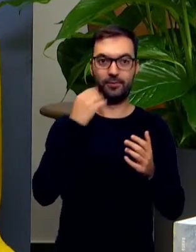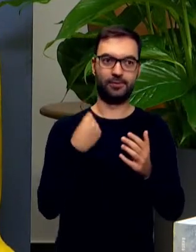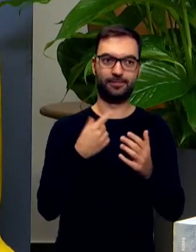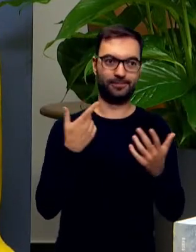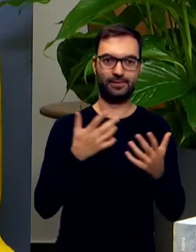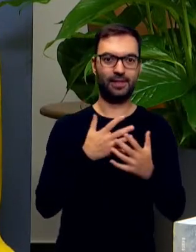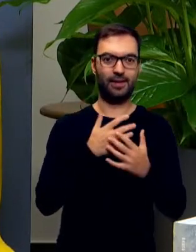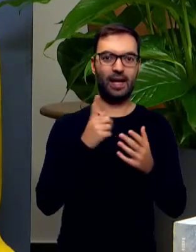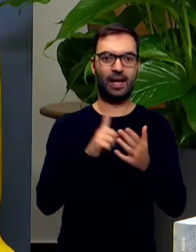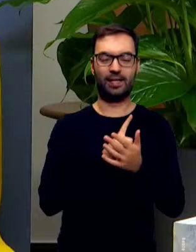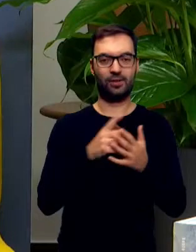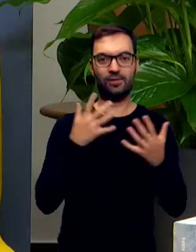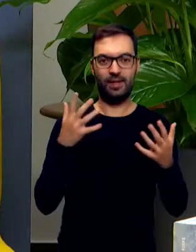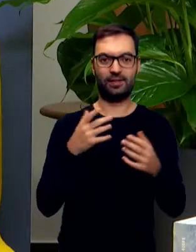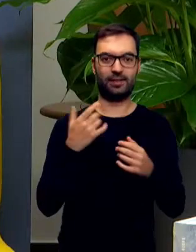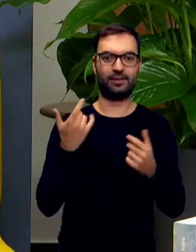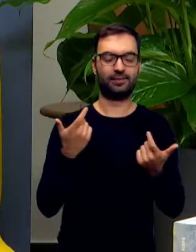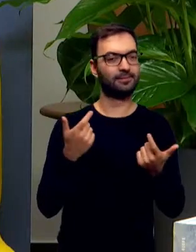wyższa.